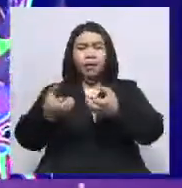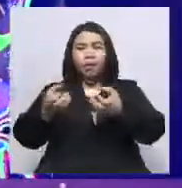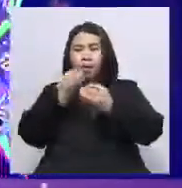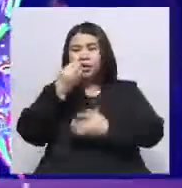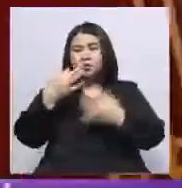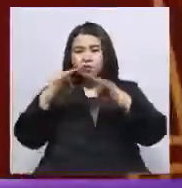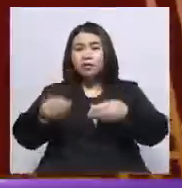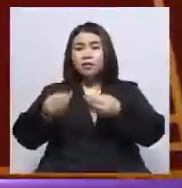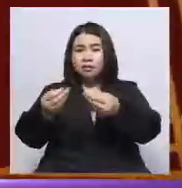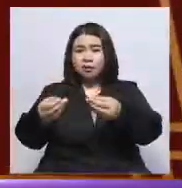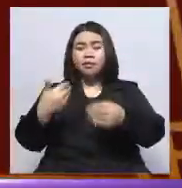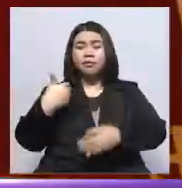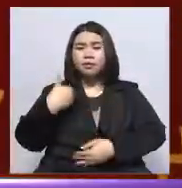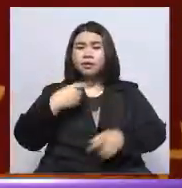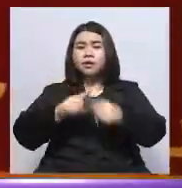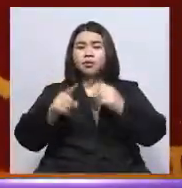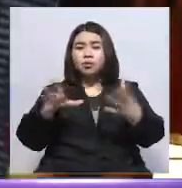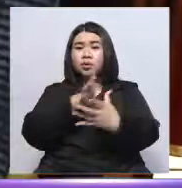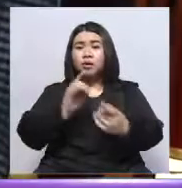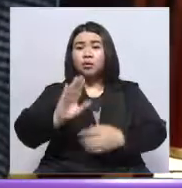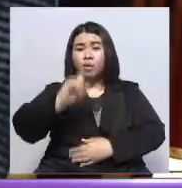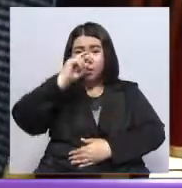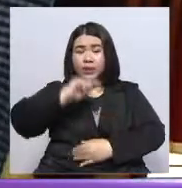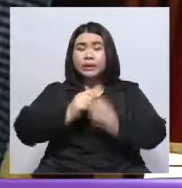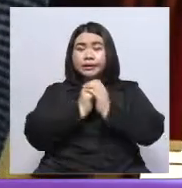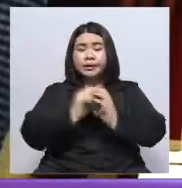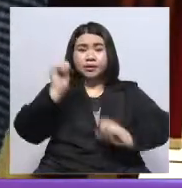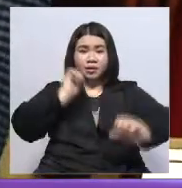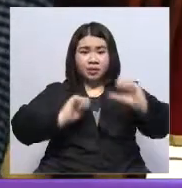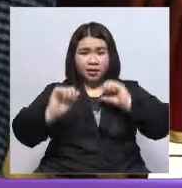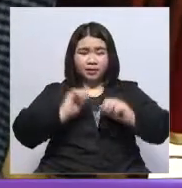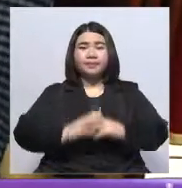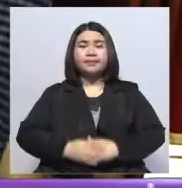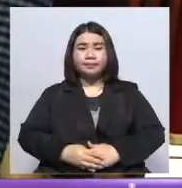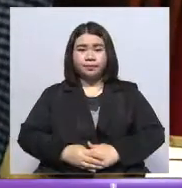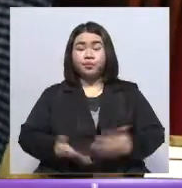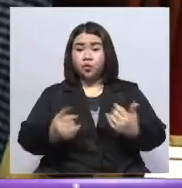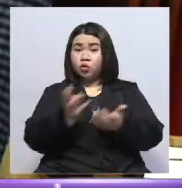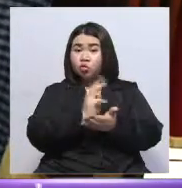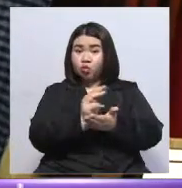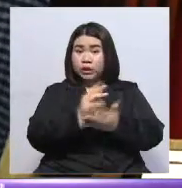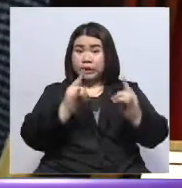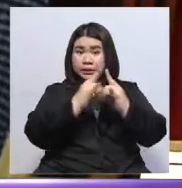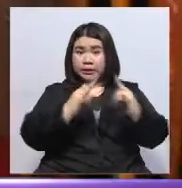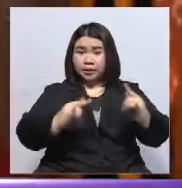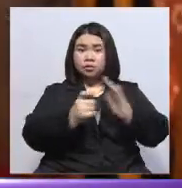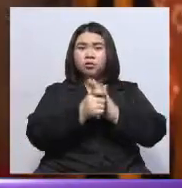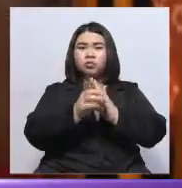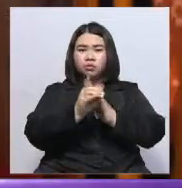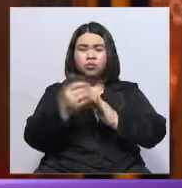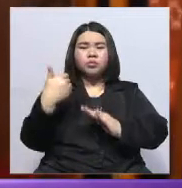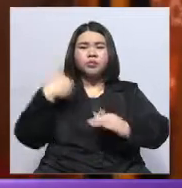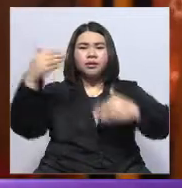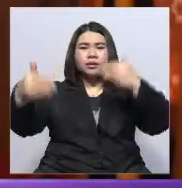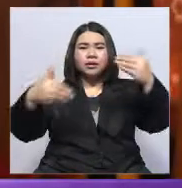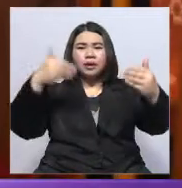งศิลปะวัฒนธรรมประเพณีชาวไทยเชื้อสายจีนขณะเดียวกันในช่วงนี้มูลนิธิศาลเจ้าปู่ย่าอุดรธานียังได้